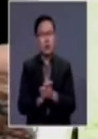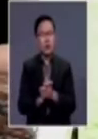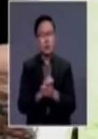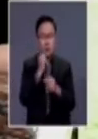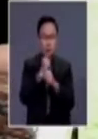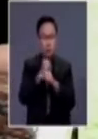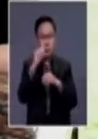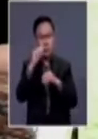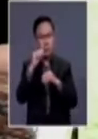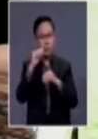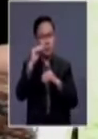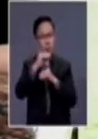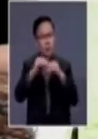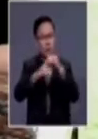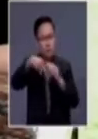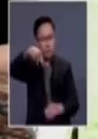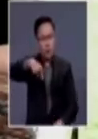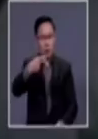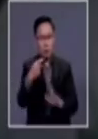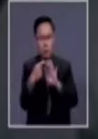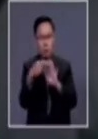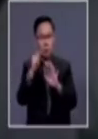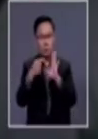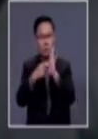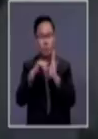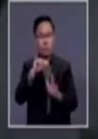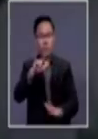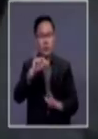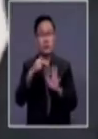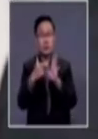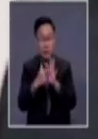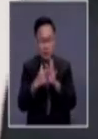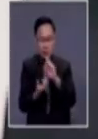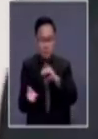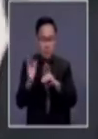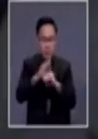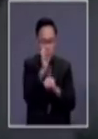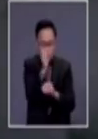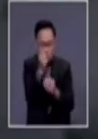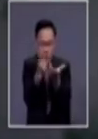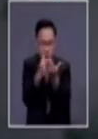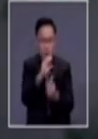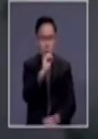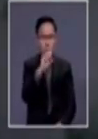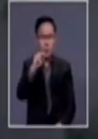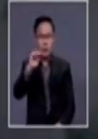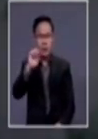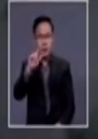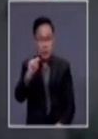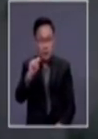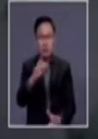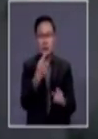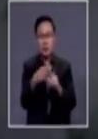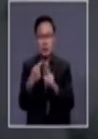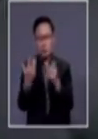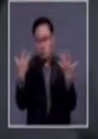มผลสัมฤทธิ์ทางการเรียนเพิ่มโอเน็ตคะแนนโอเน็ตให้เพิ่มมากขึ้นนะคะโดยการประยุกต์โดย